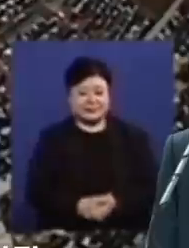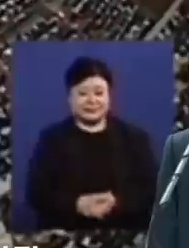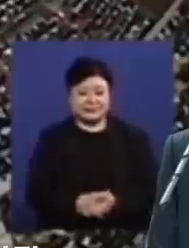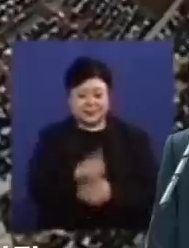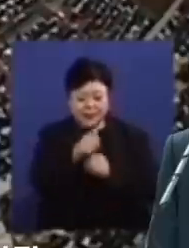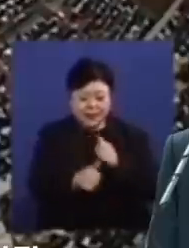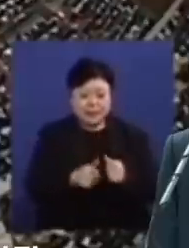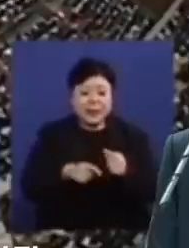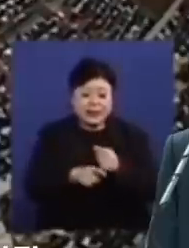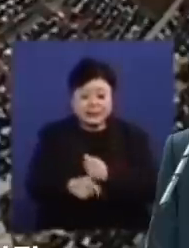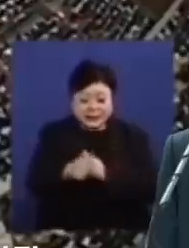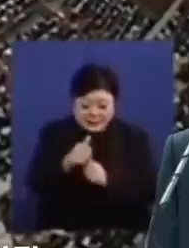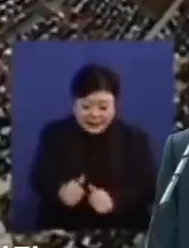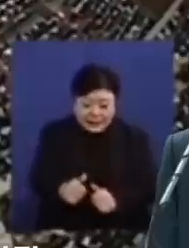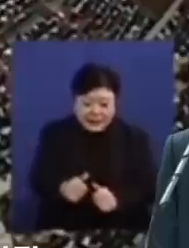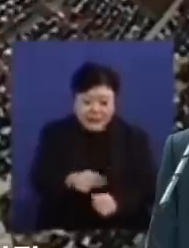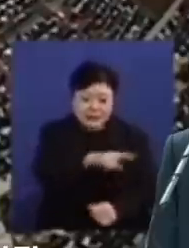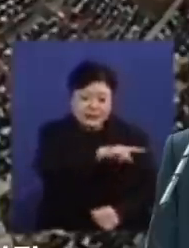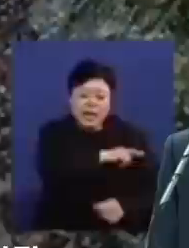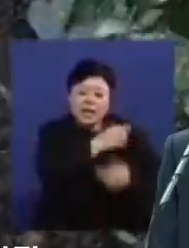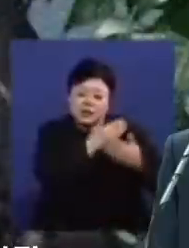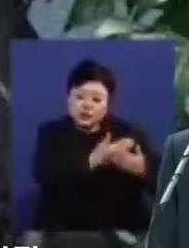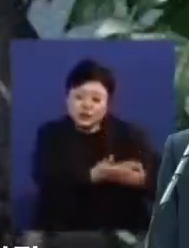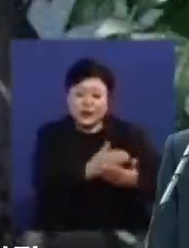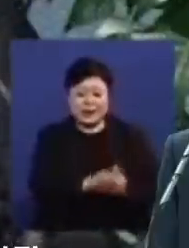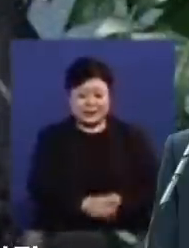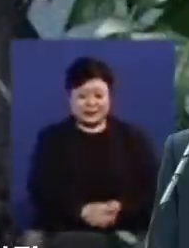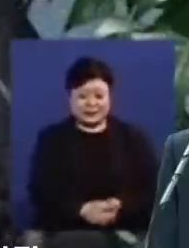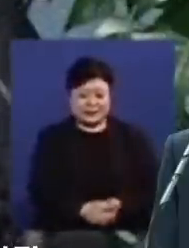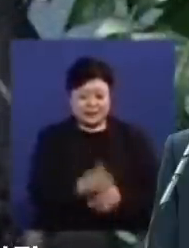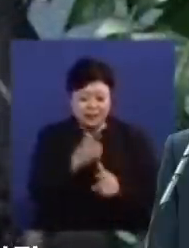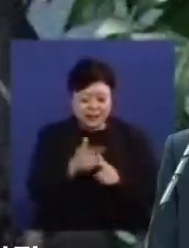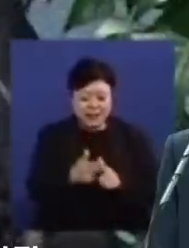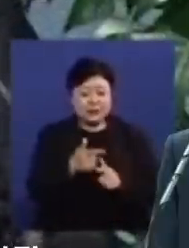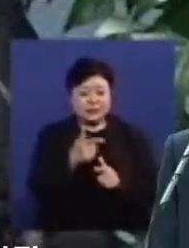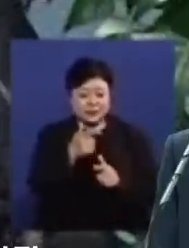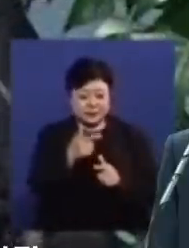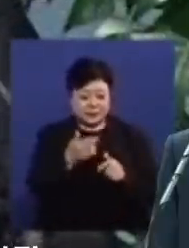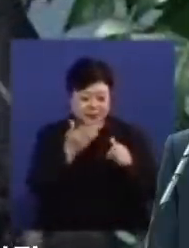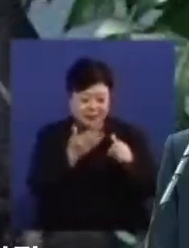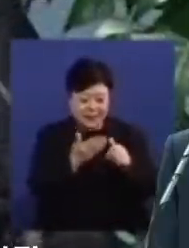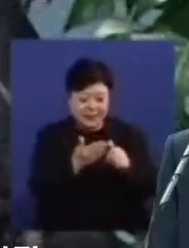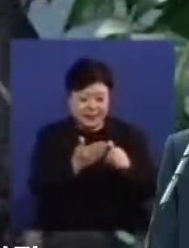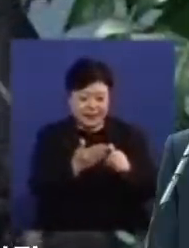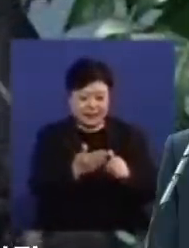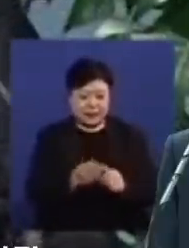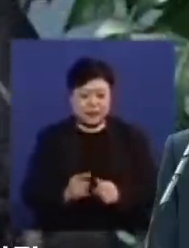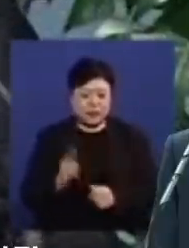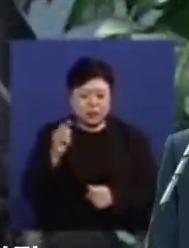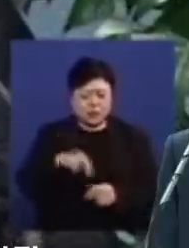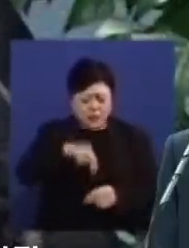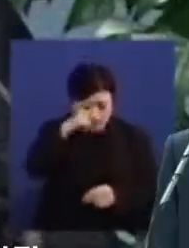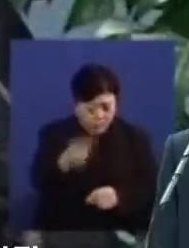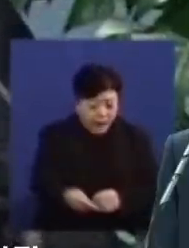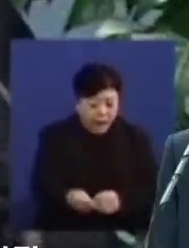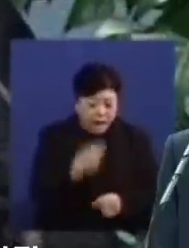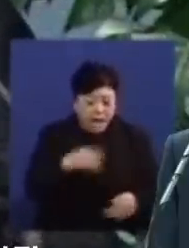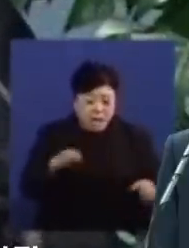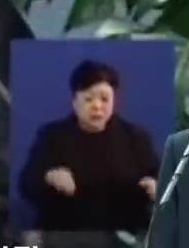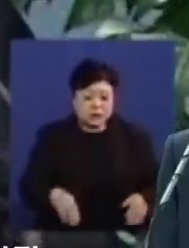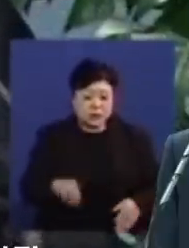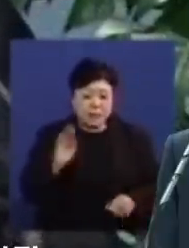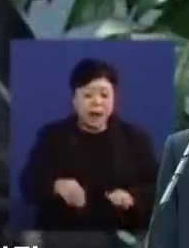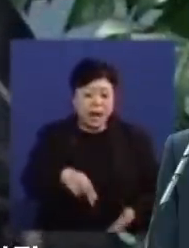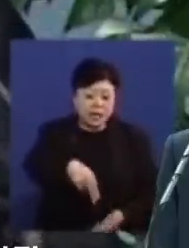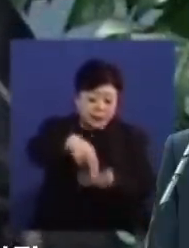그리고 하나님의 뜻을 따르는 것이 가장 중요한 것입니다. 예수님께서 뾰충잡에서 뛰어내리면 천사들이 발을 받들어 주어서